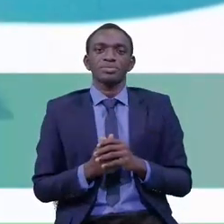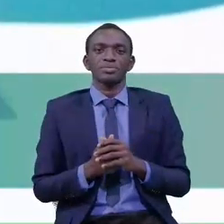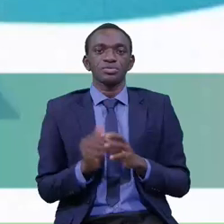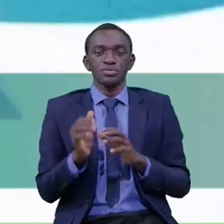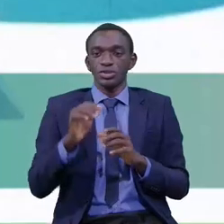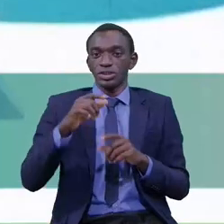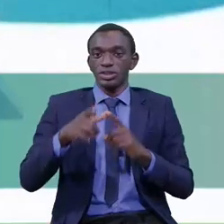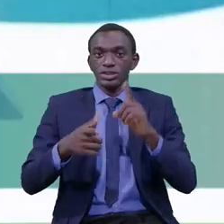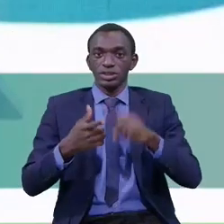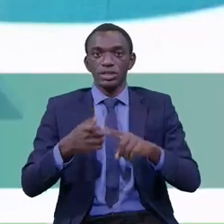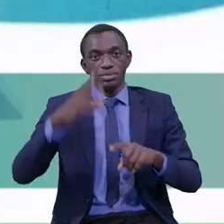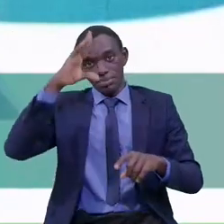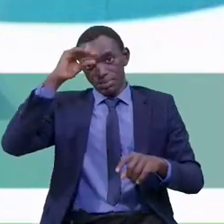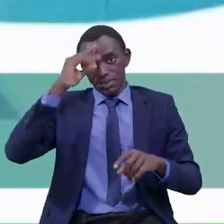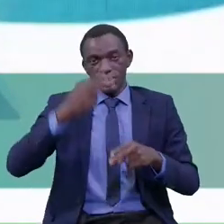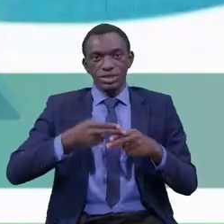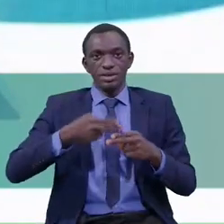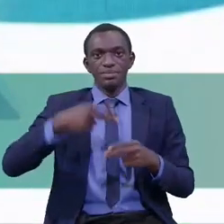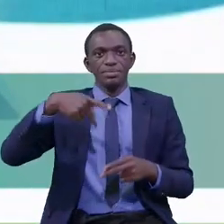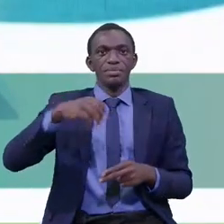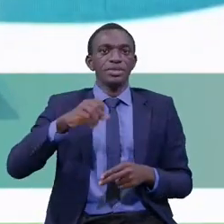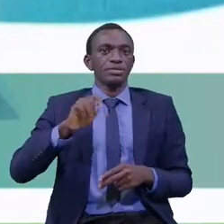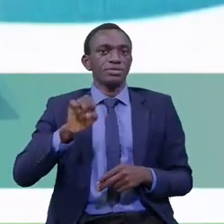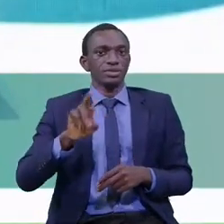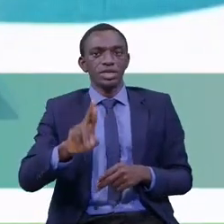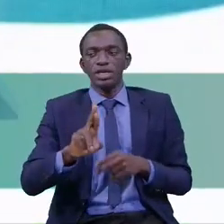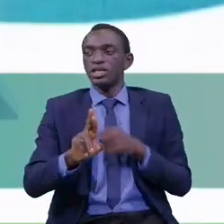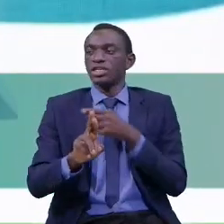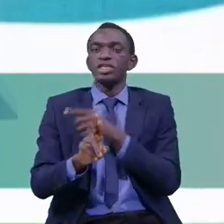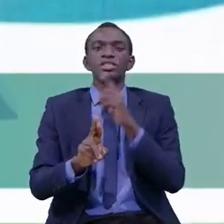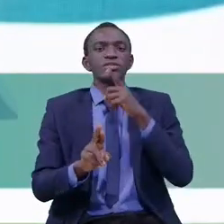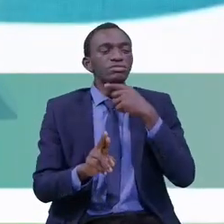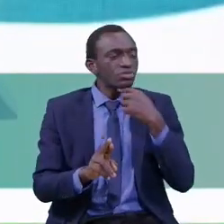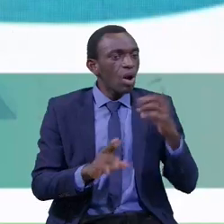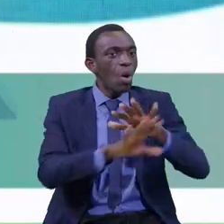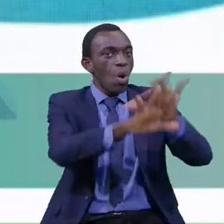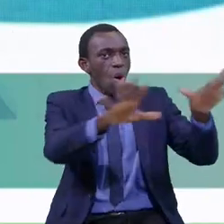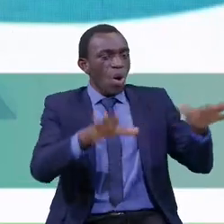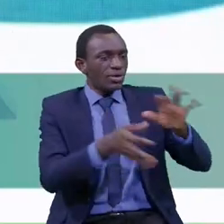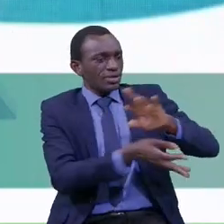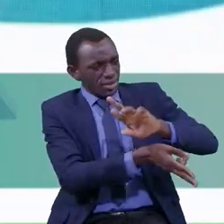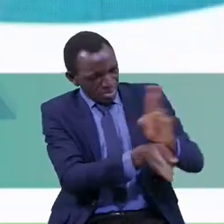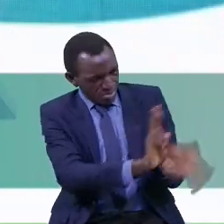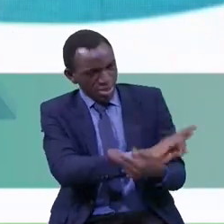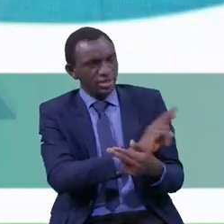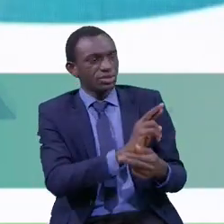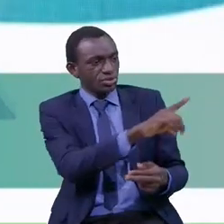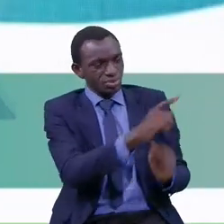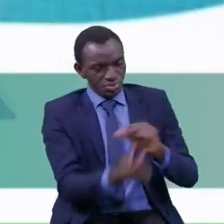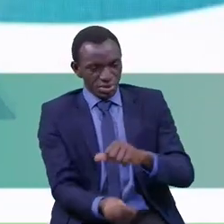Acte 2, 38. Pierre leur dit, repentez-vous et que chacun de vous soit baptisé